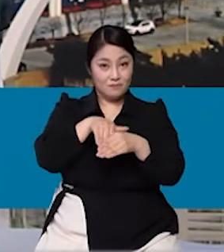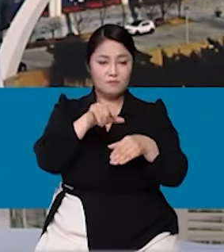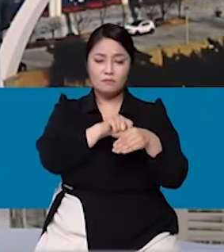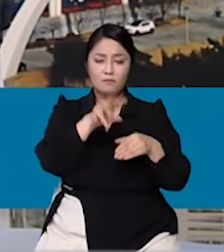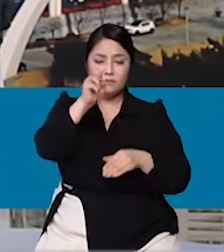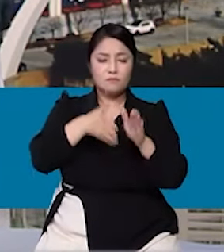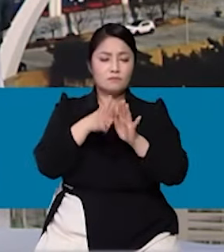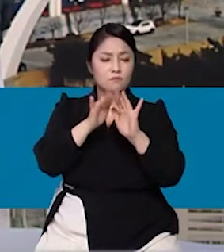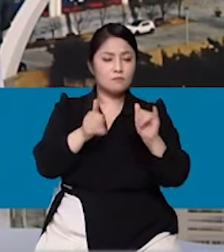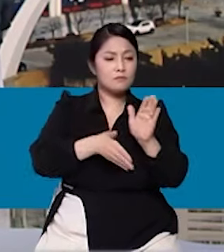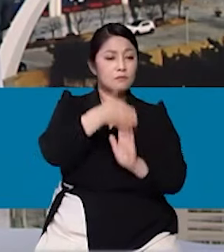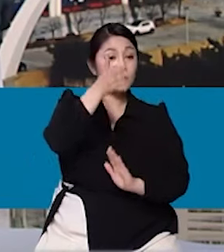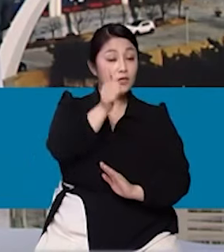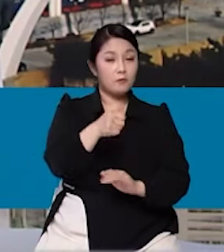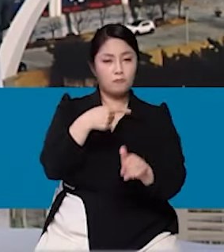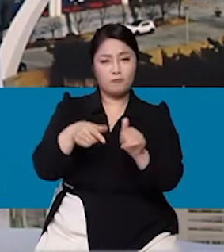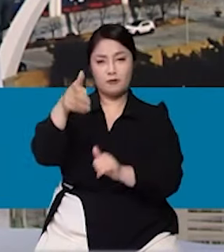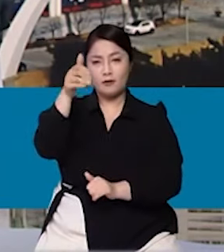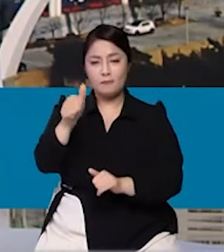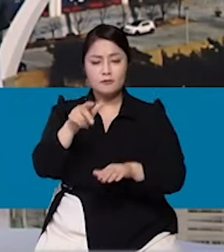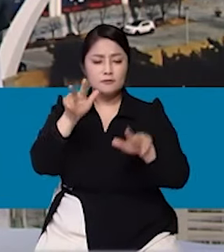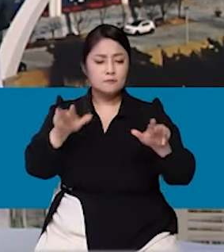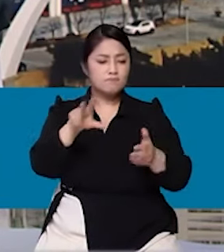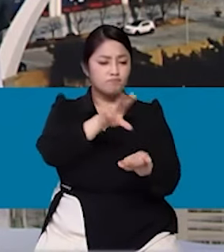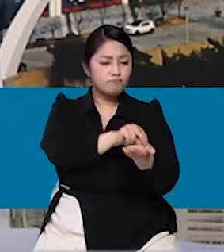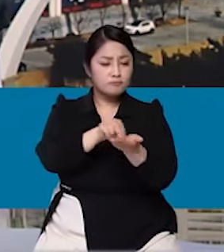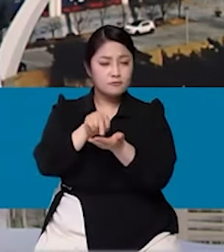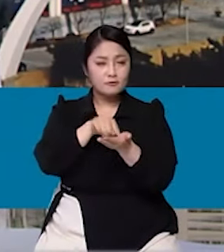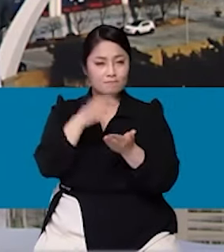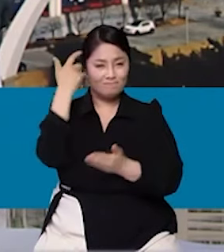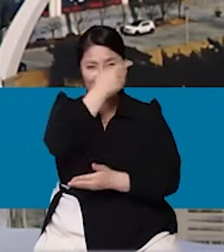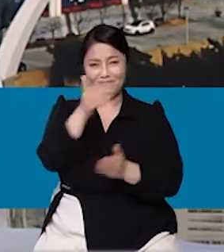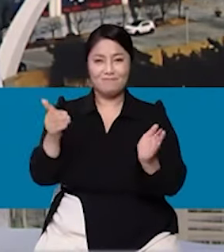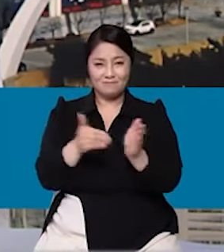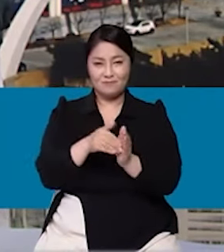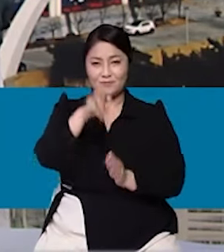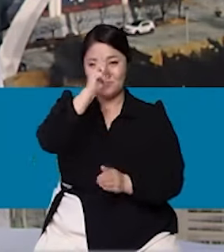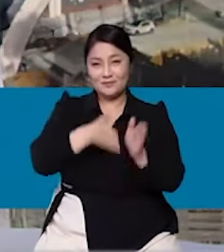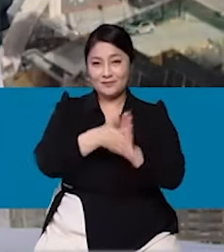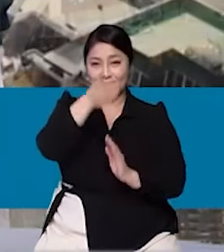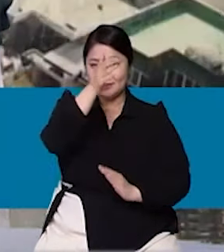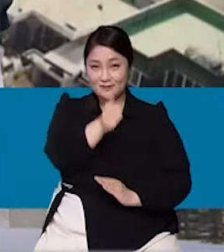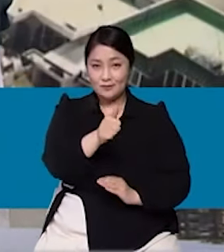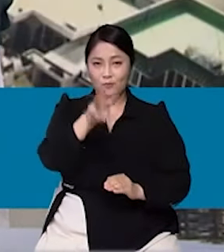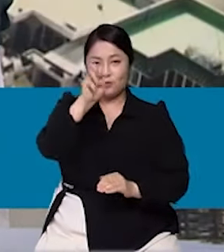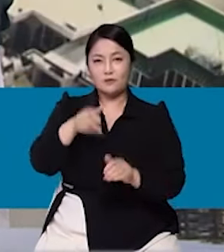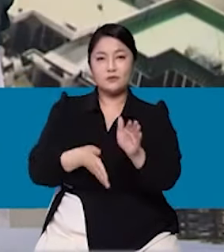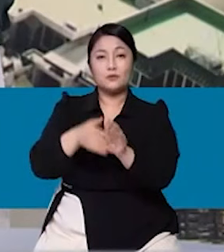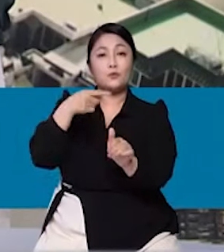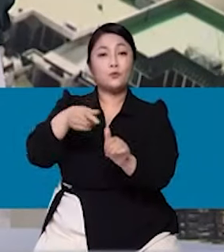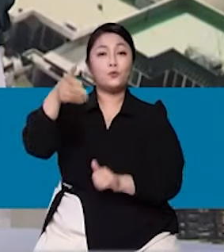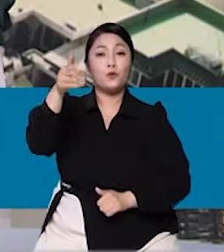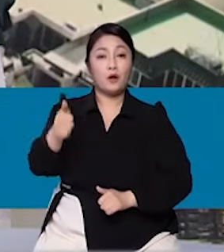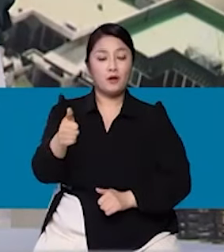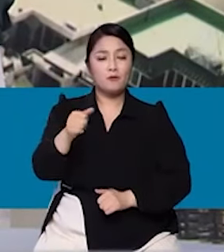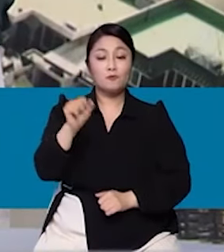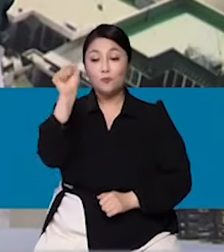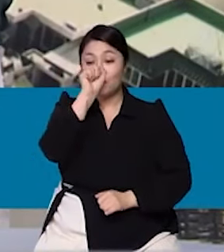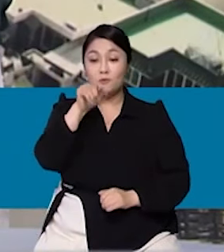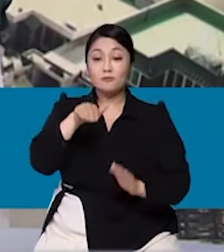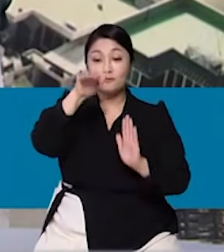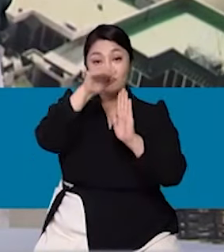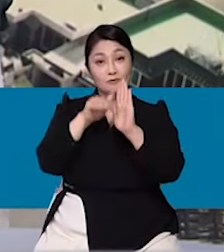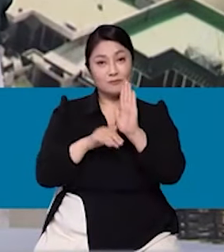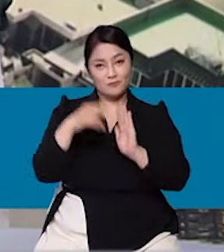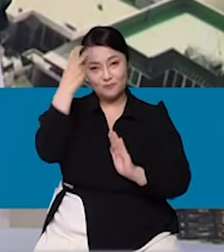시민들에게 시장과 교육감 지역 현안에 대한 의견을 물었습니다 먼저 광주광역시 당과 광주광역시교육감 선호도 결과를